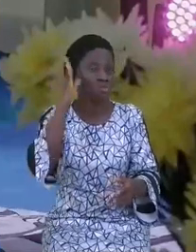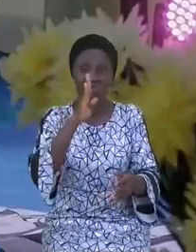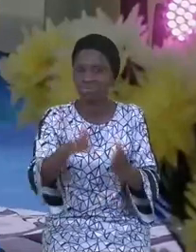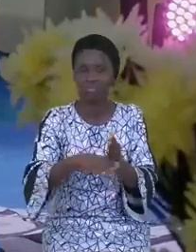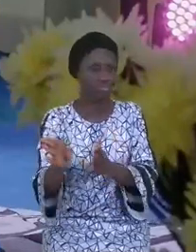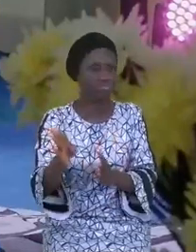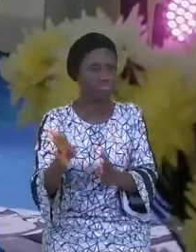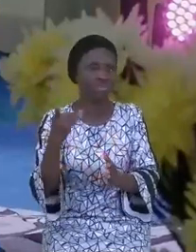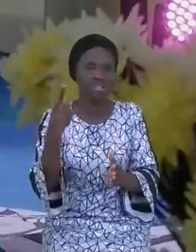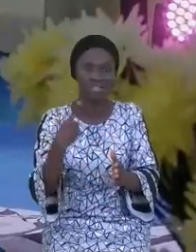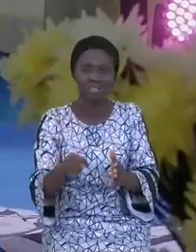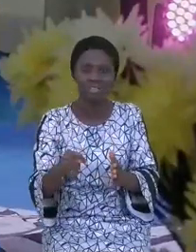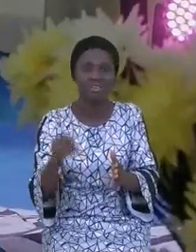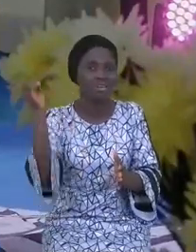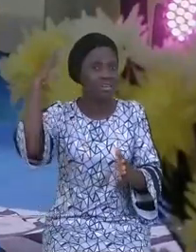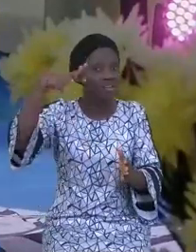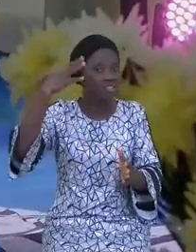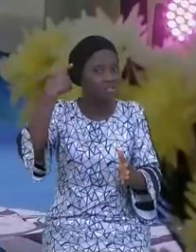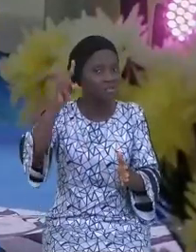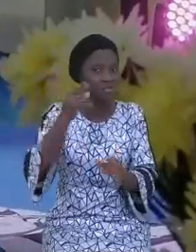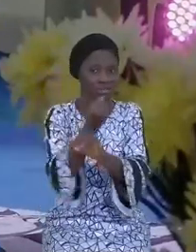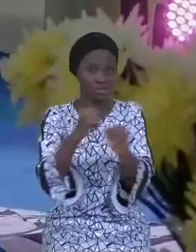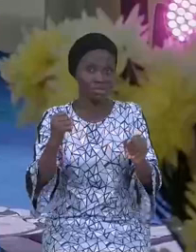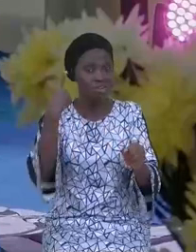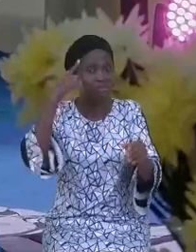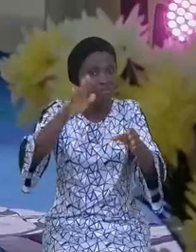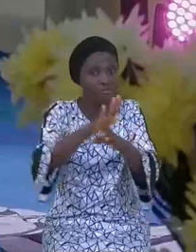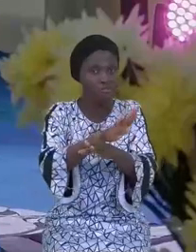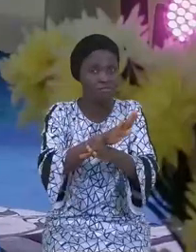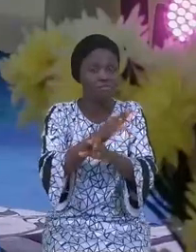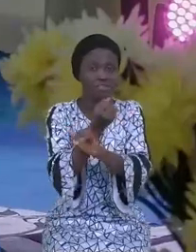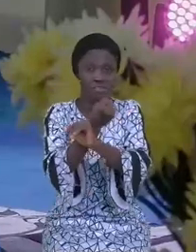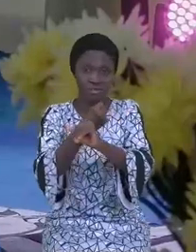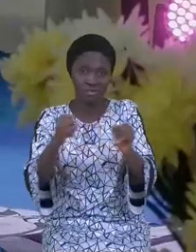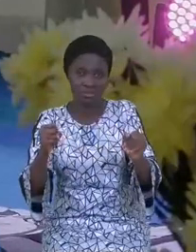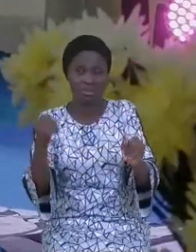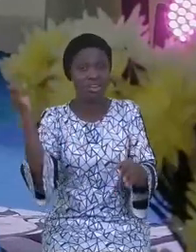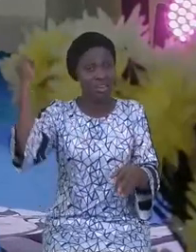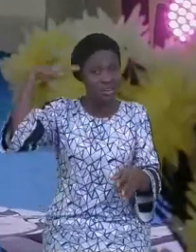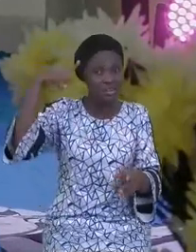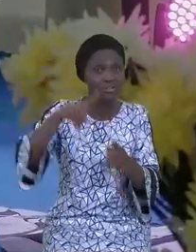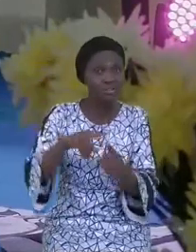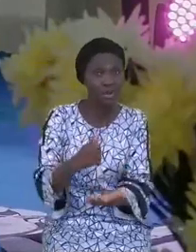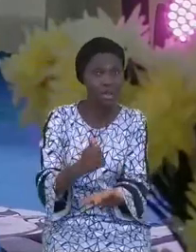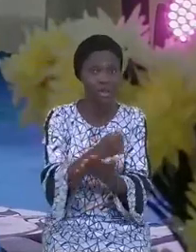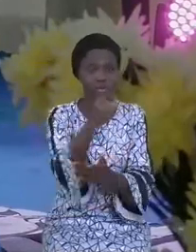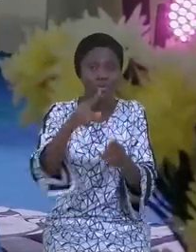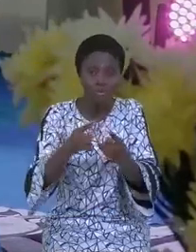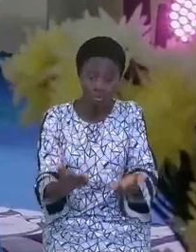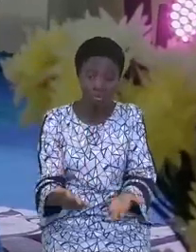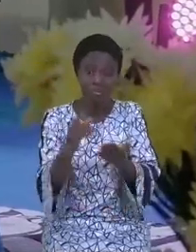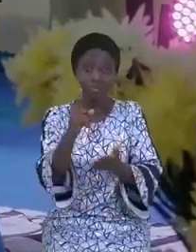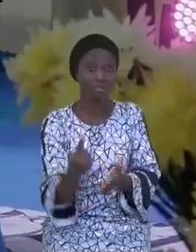le salut, la grâce pour le plein salut et la grâce pour t'aider, pour t'élever